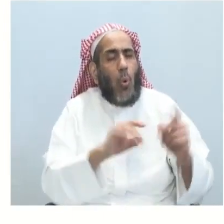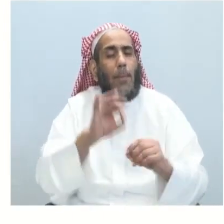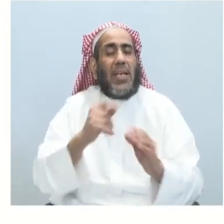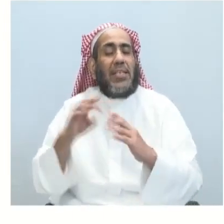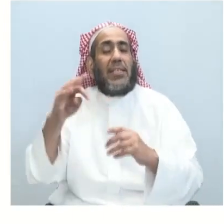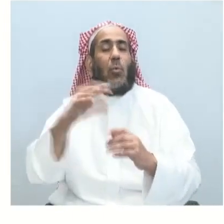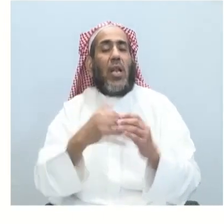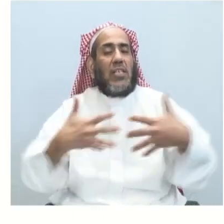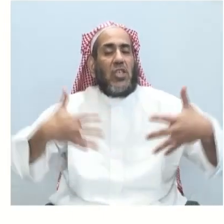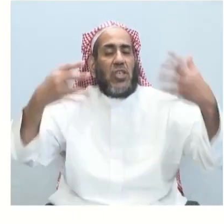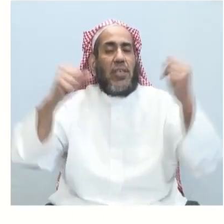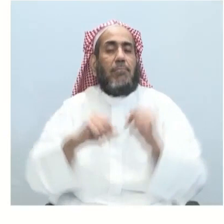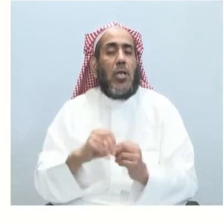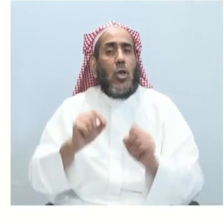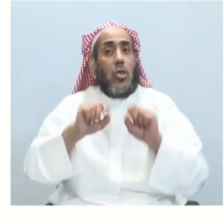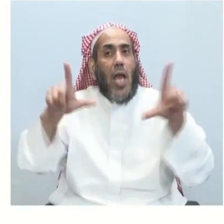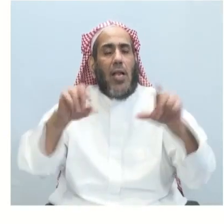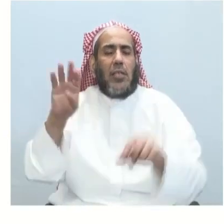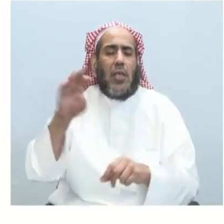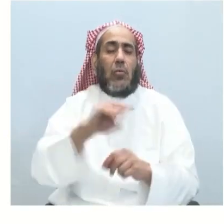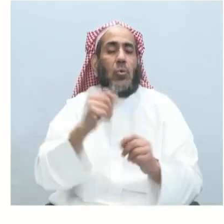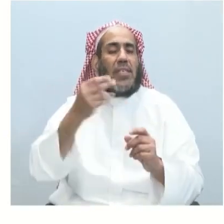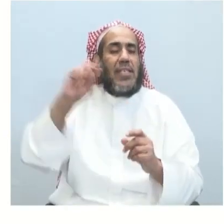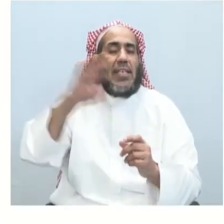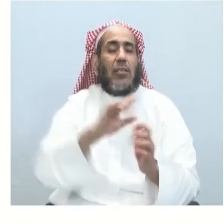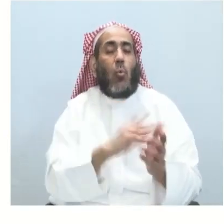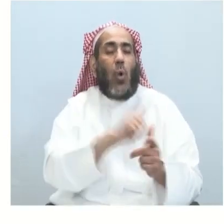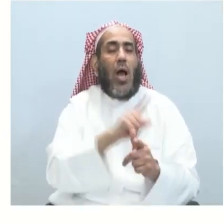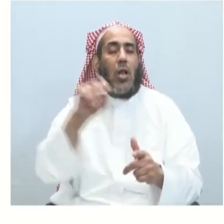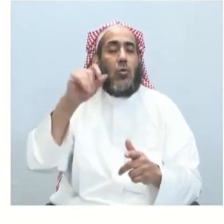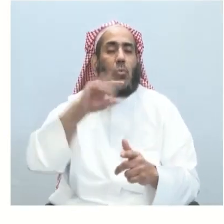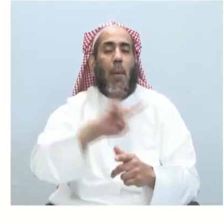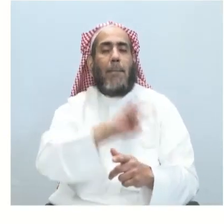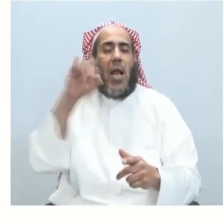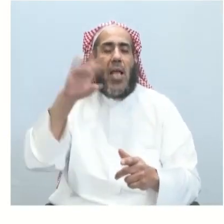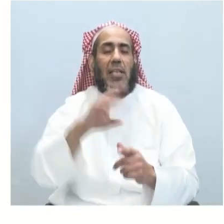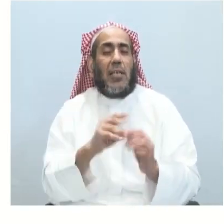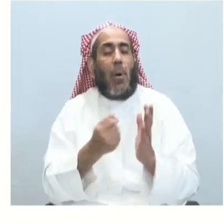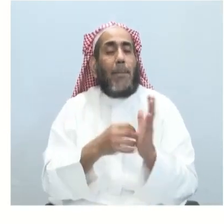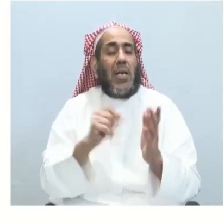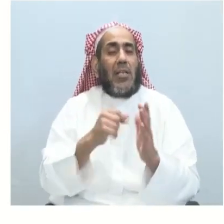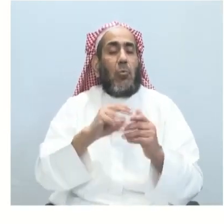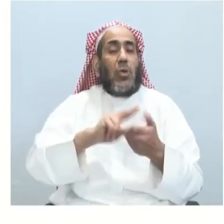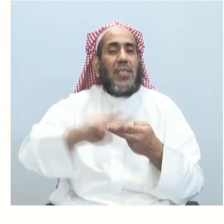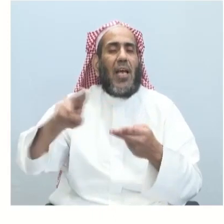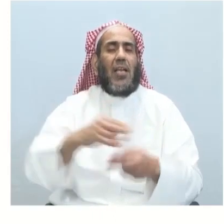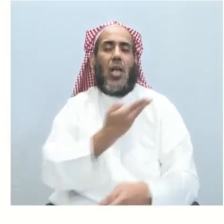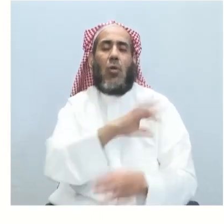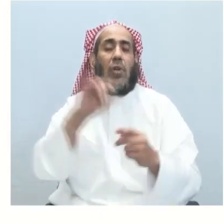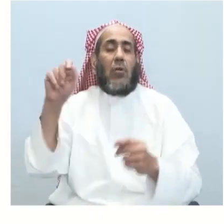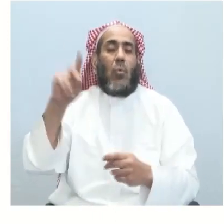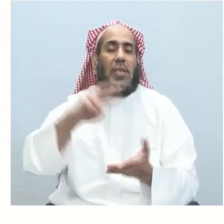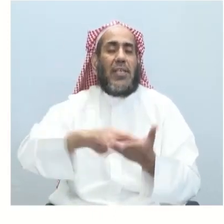ديوانان شعريان شهيران هما سقط الزند ولزوم ما لا يلزم اما كتبه فمنها رساله الغفران